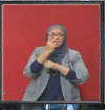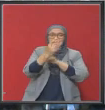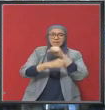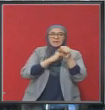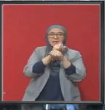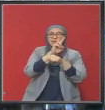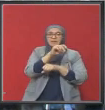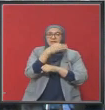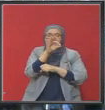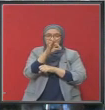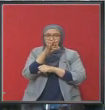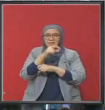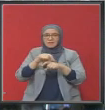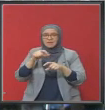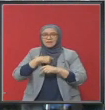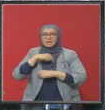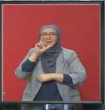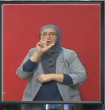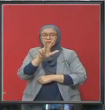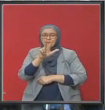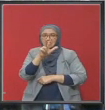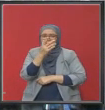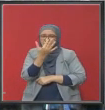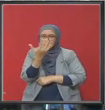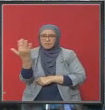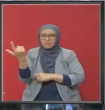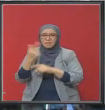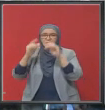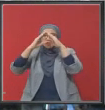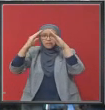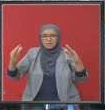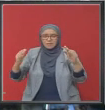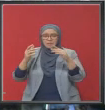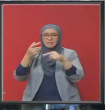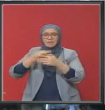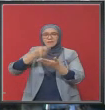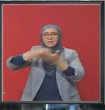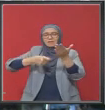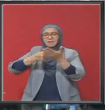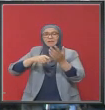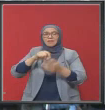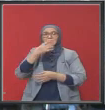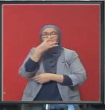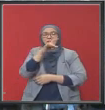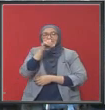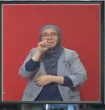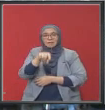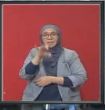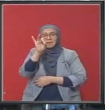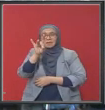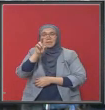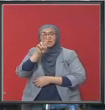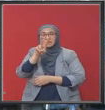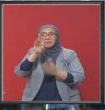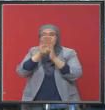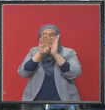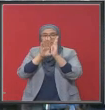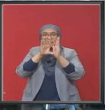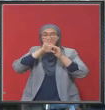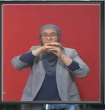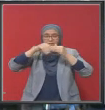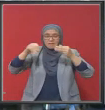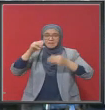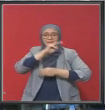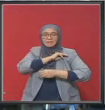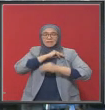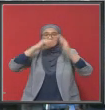jumlah peruntukkan mengurus yang diterima uitm pada tahun 2020 sebanyak Ringgit Malaysia satu